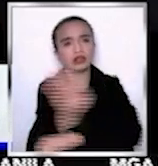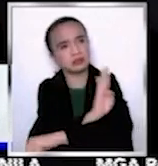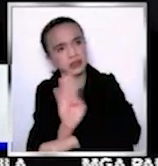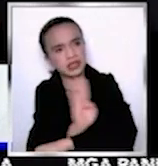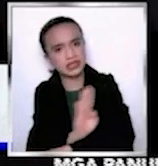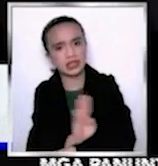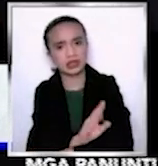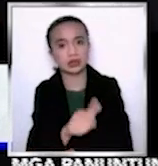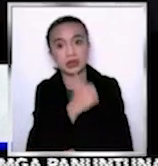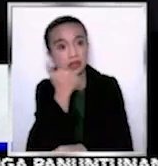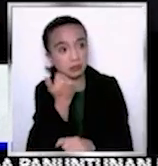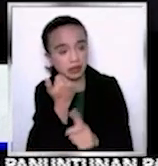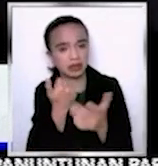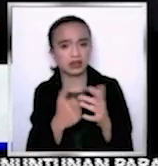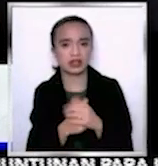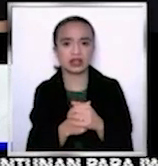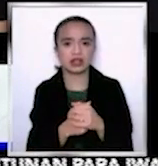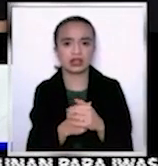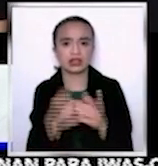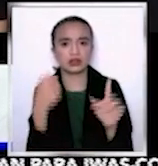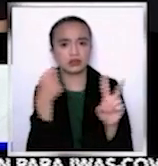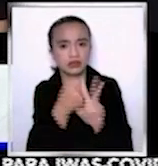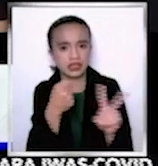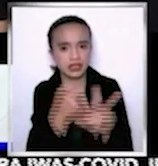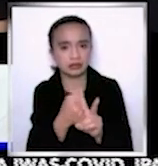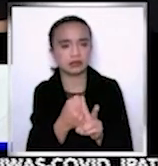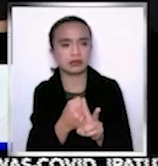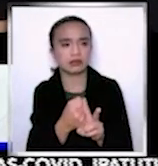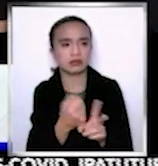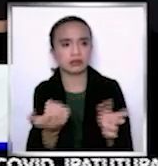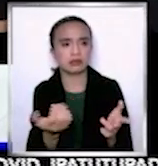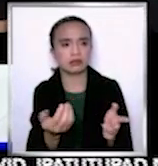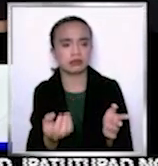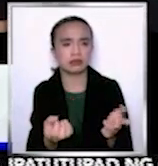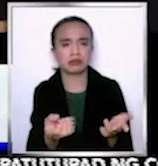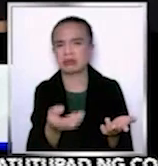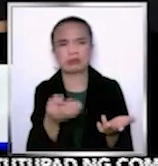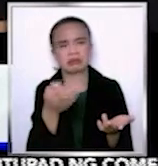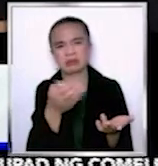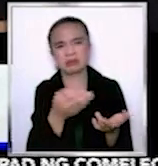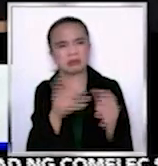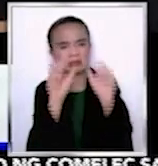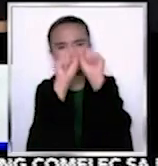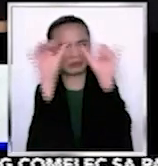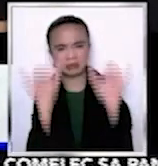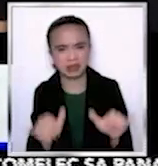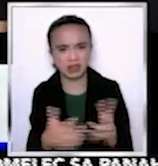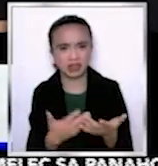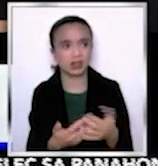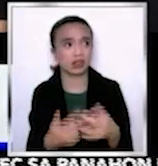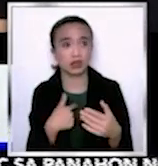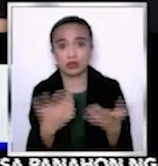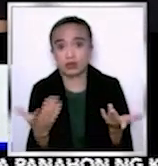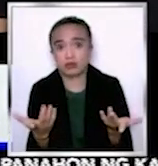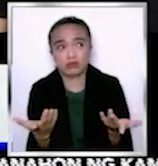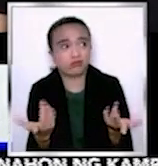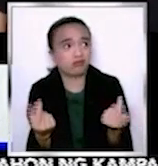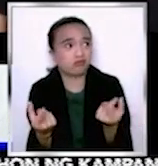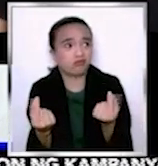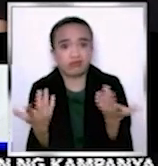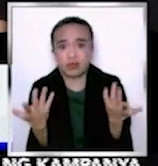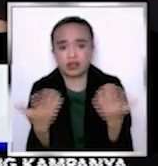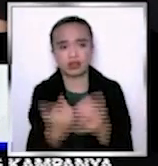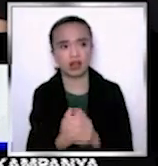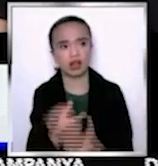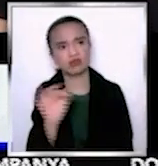kahit yung iba, biktima ng bulok na sistema. Wala ma'am eh, wala rin akong magawa kasi siguro natatakot din ako